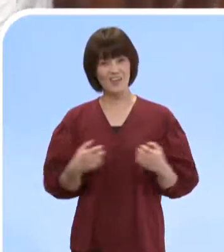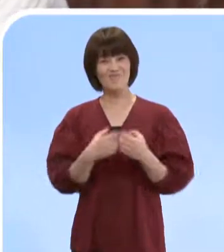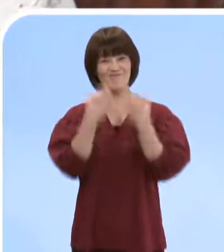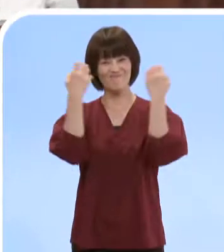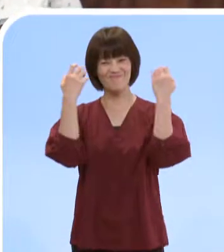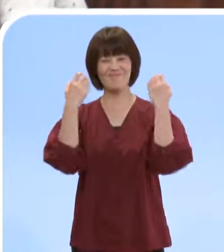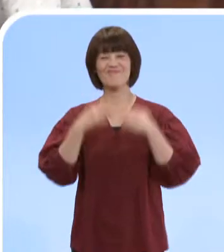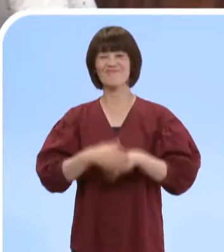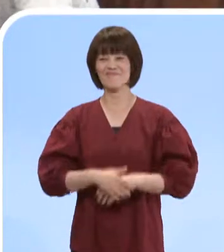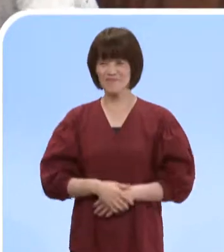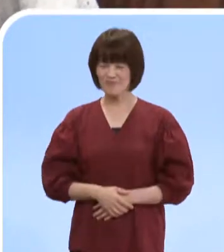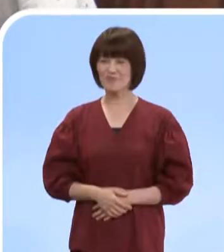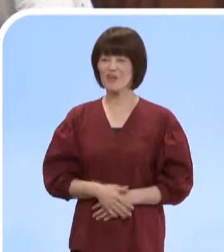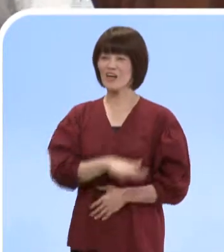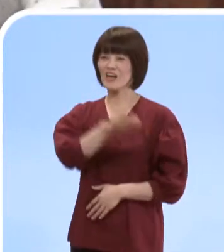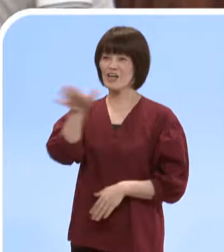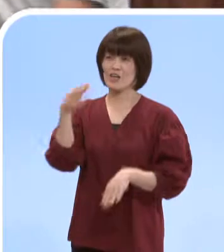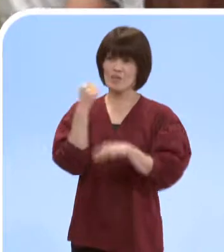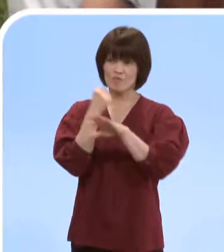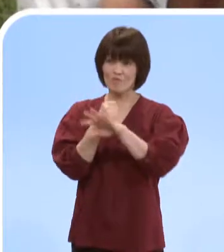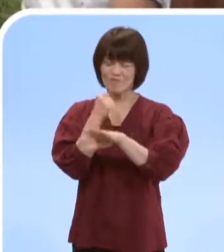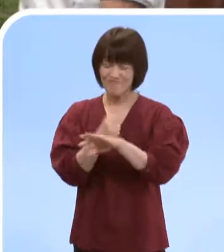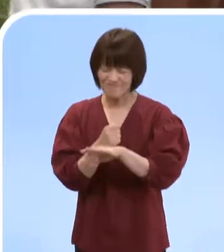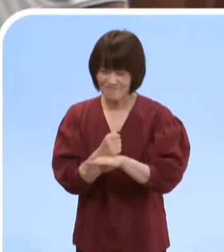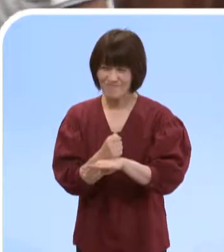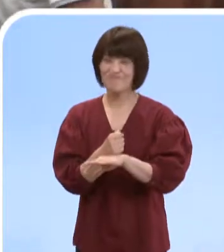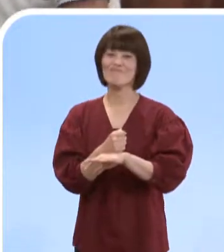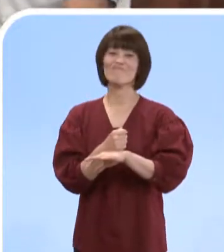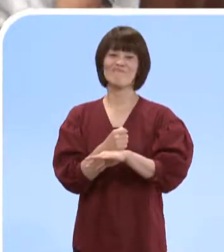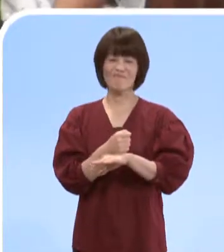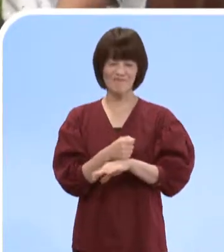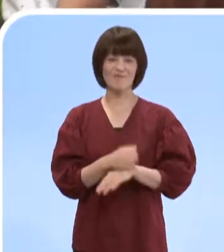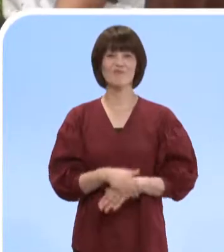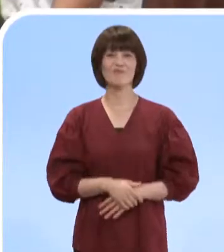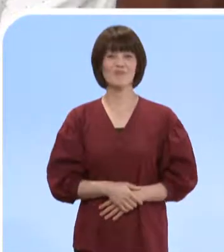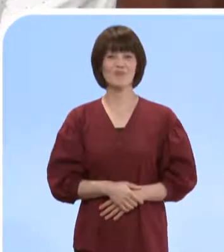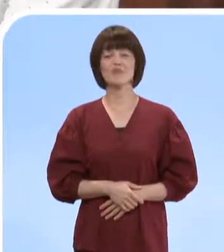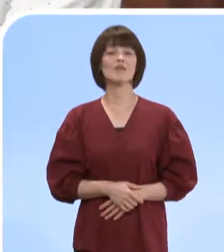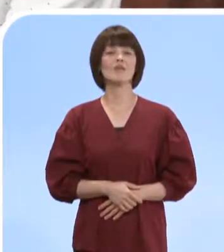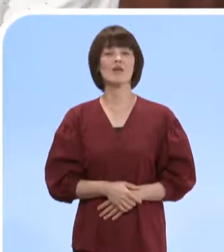乾杯。作業お疲れ様でした。